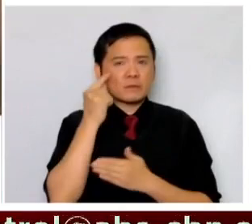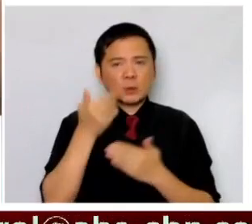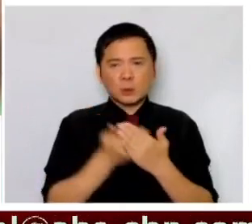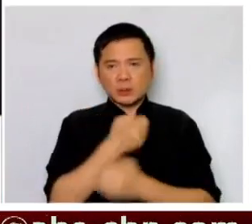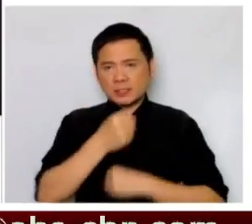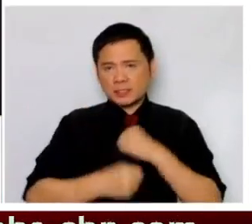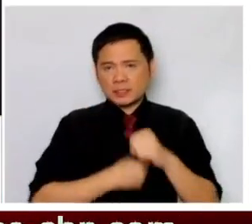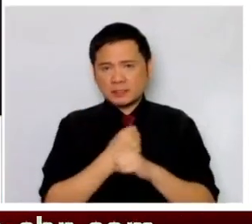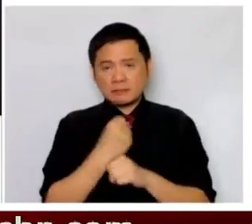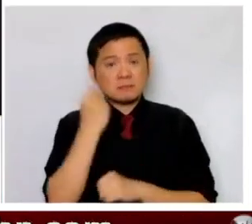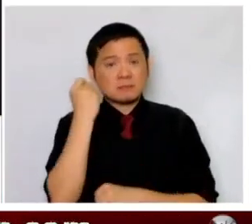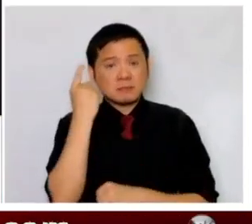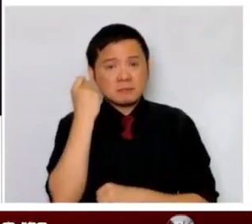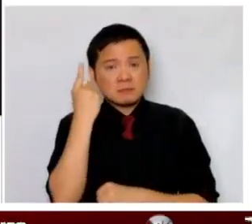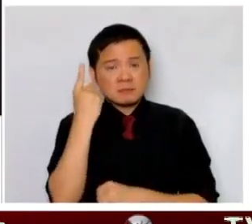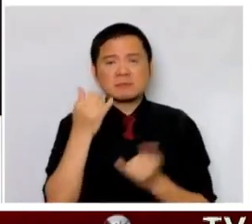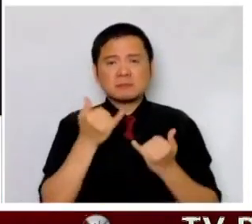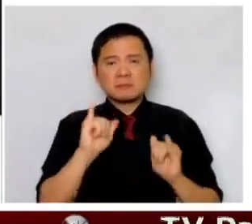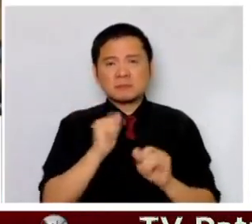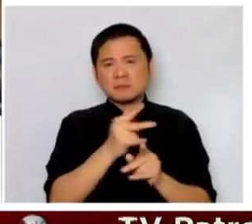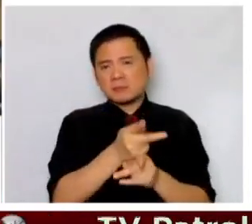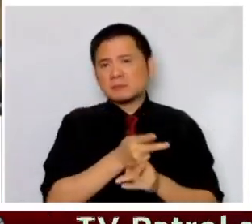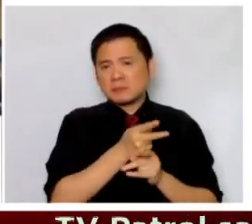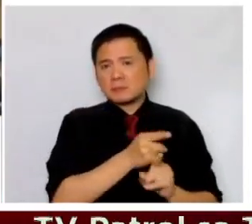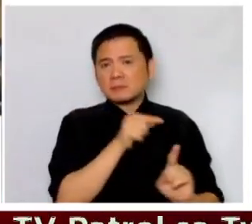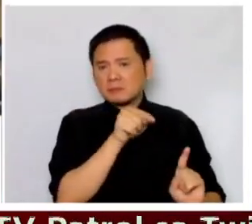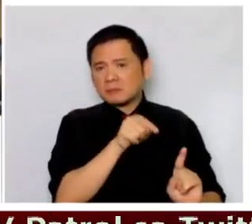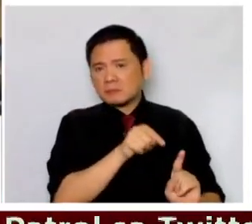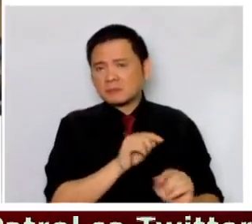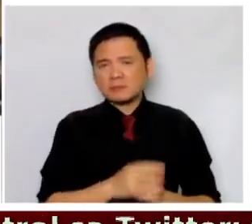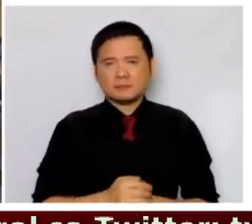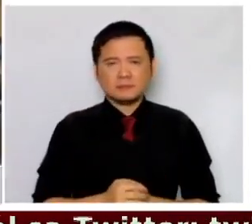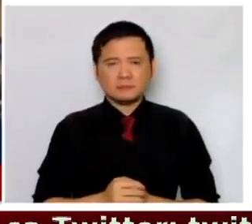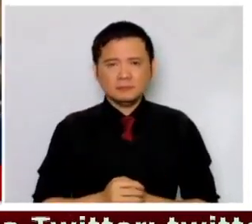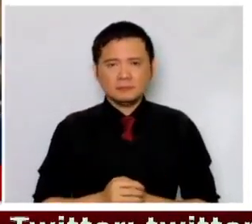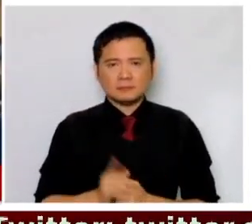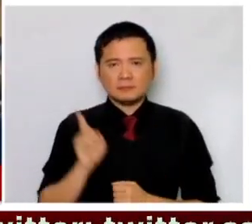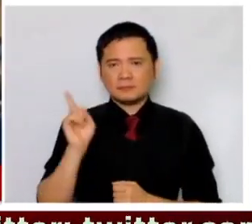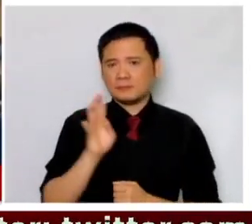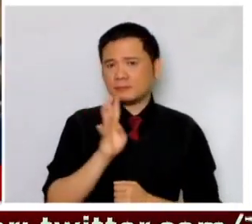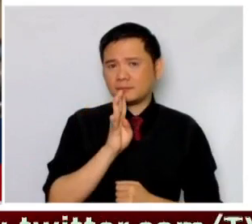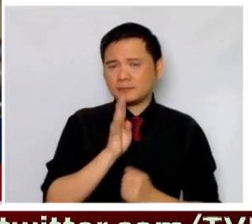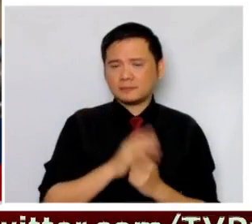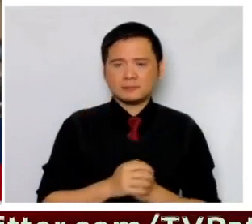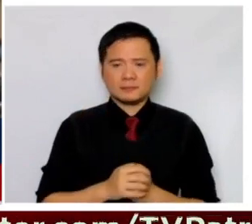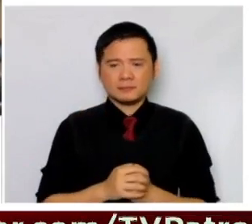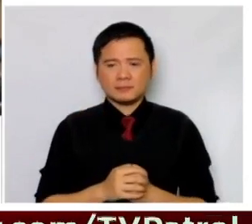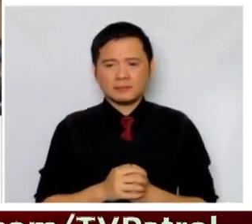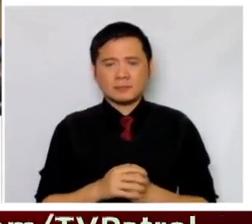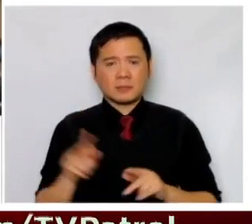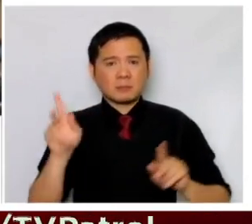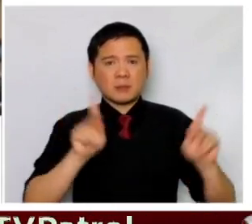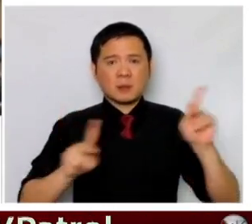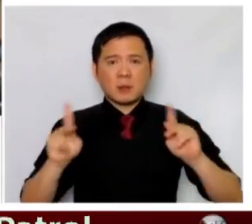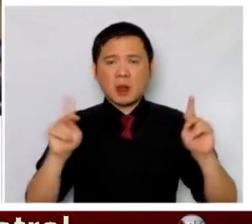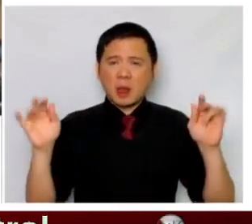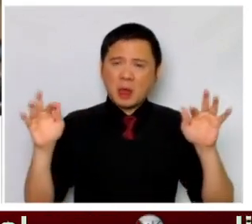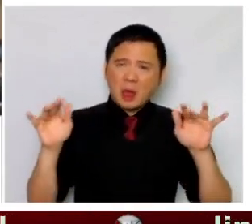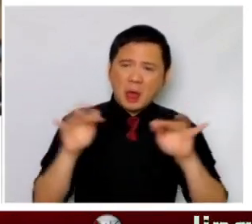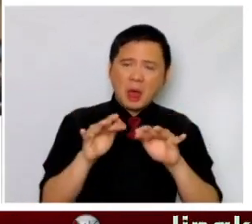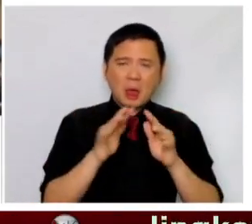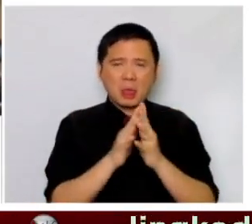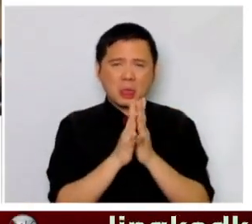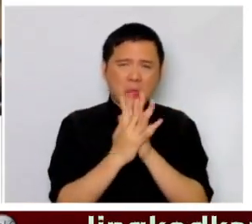siya lalo't may banta pa rin ng Omicron variant. Marami na eh, kasi nagsisiksikan na rin mga tao dito. Pero